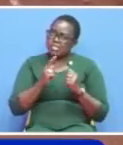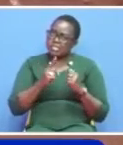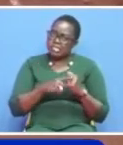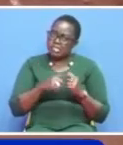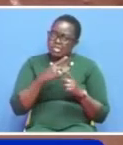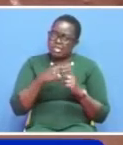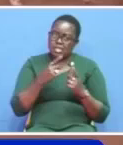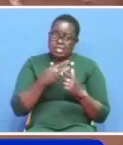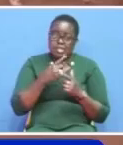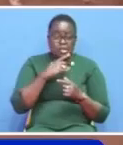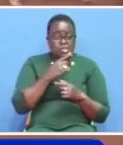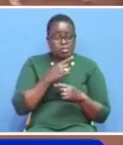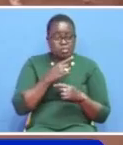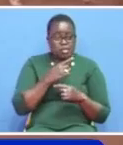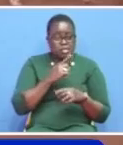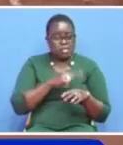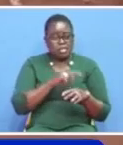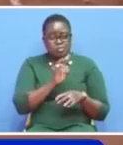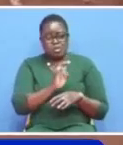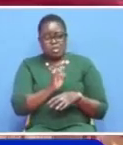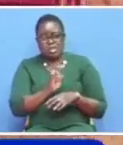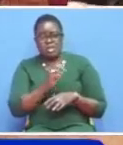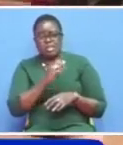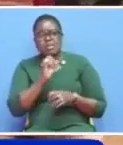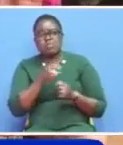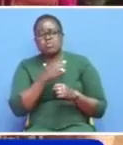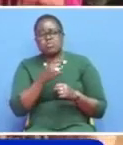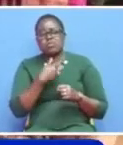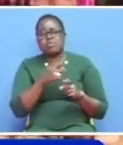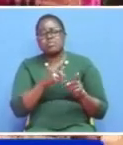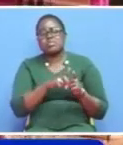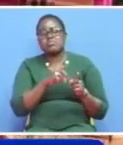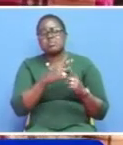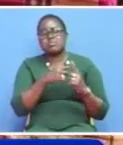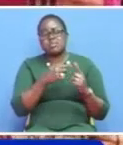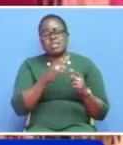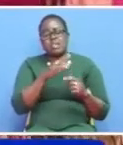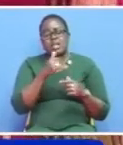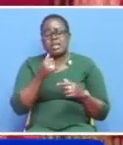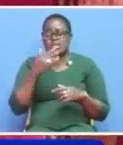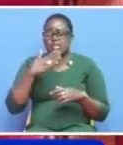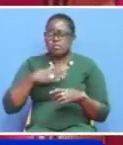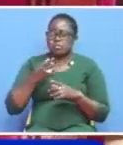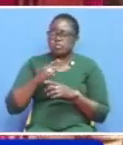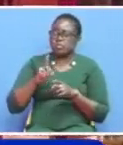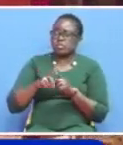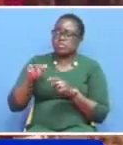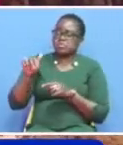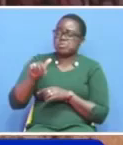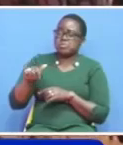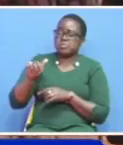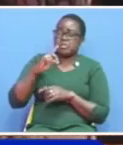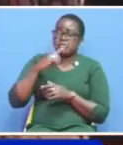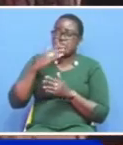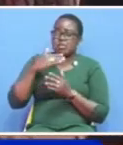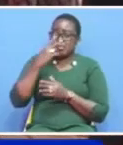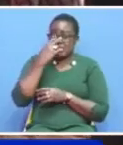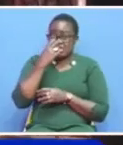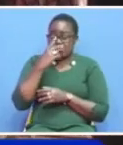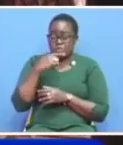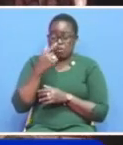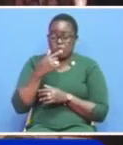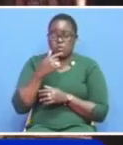alimwambia mtoto hata mwenyewe akimwangalia na hiyo miaka. Mwenendhi ungi okuma kisioni ki eweta wanaitina wa esi lidu